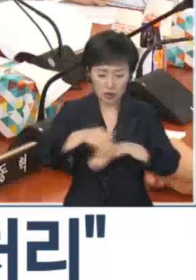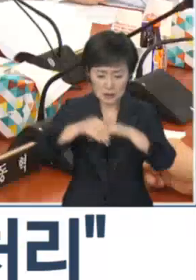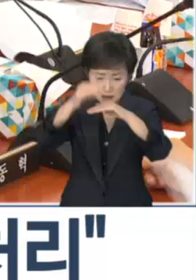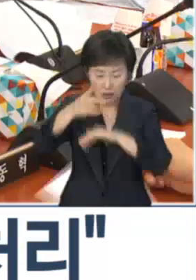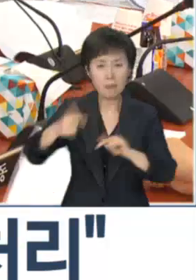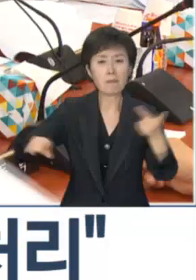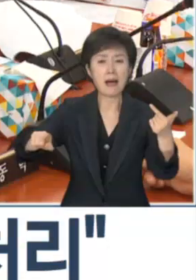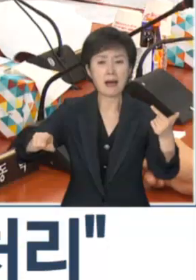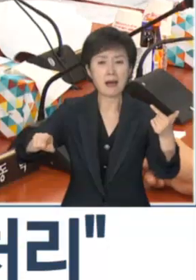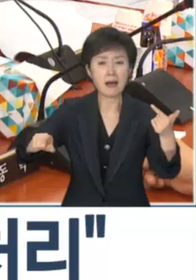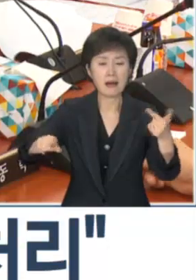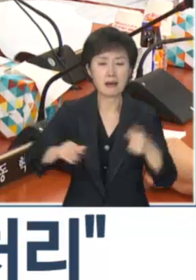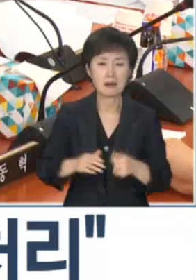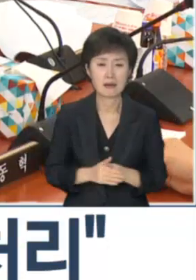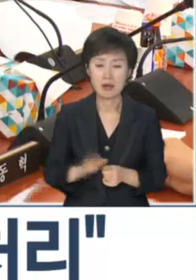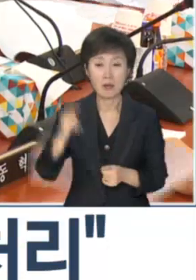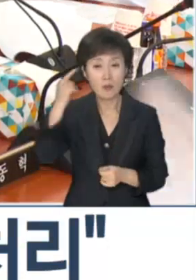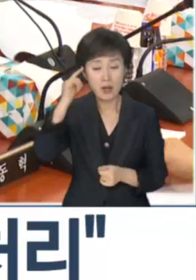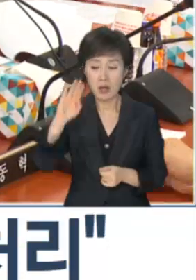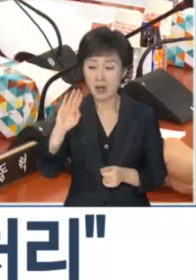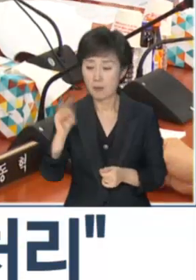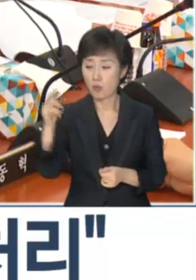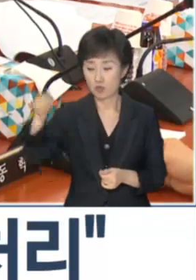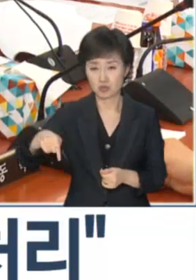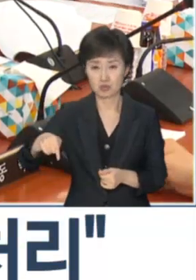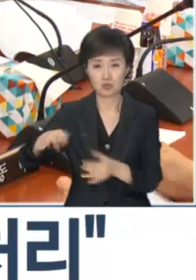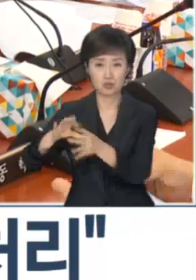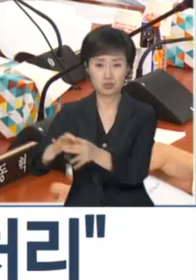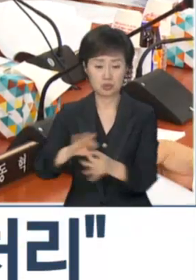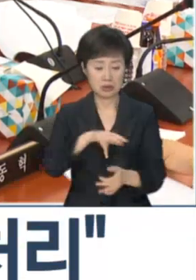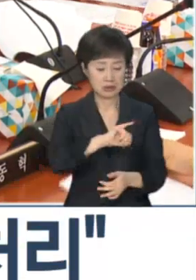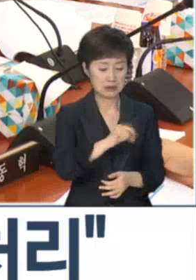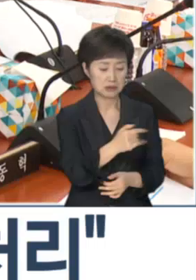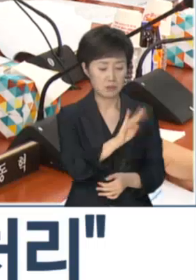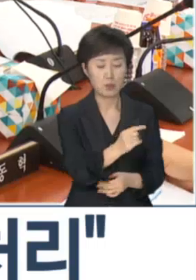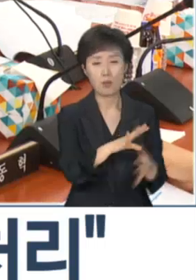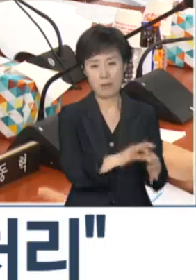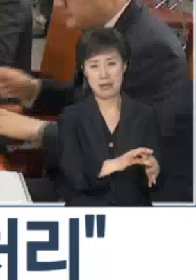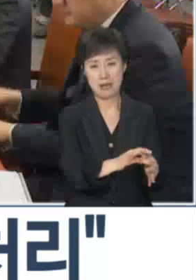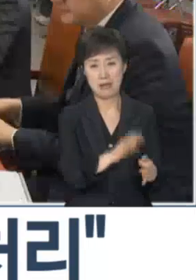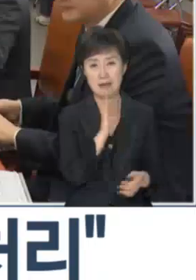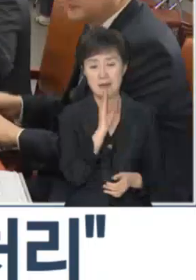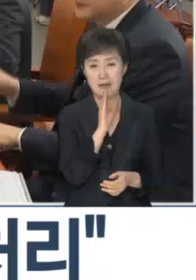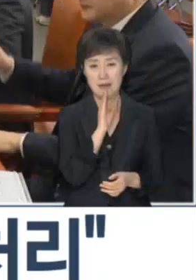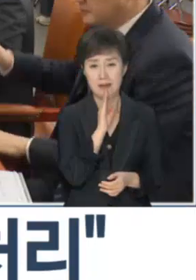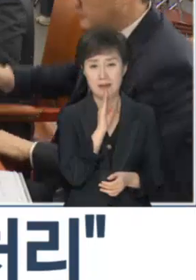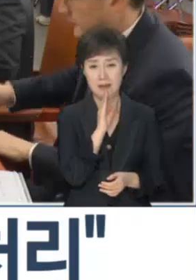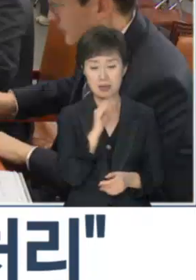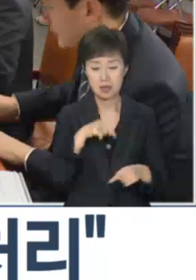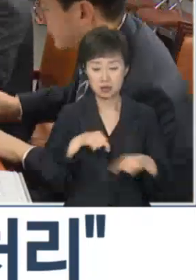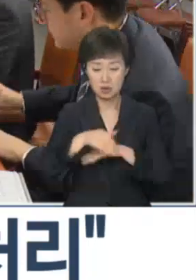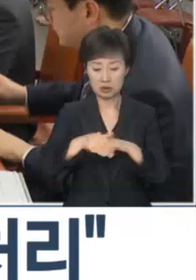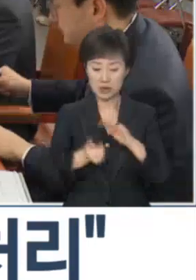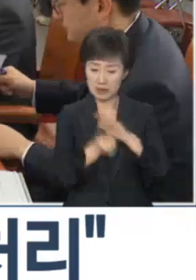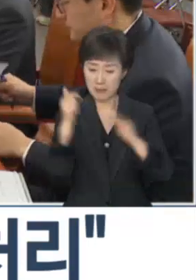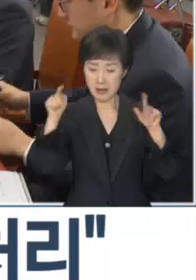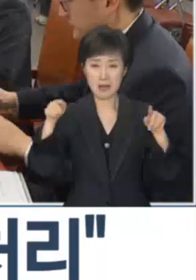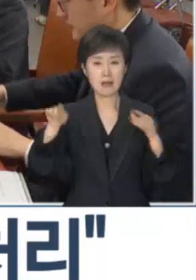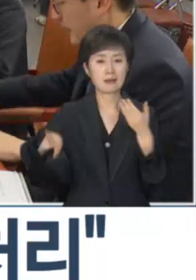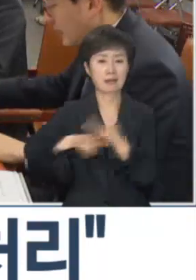통해서도 맞붙어 있고 이것이 소위 말해서 보수와 진보적인 그런 지역과 그리고 보수와 진보가 지향하는 정책이 다릅니다,